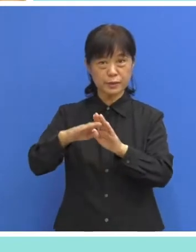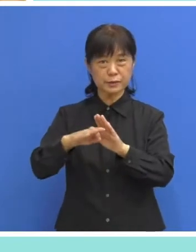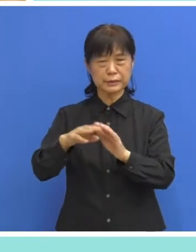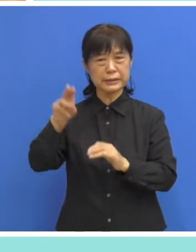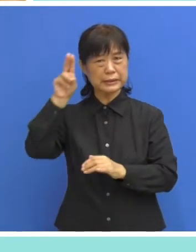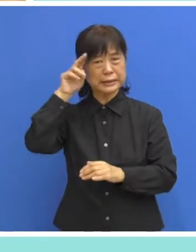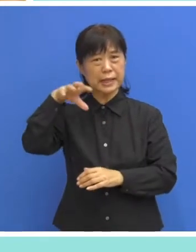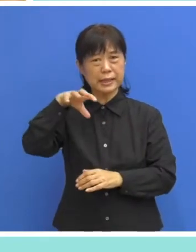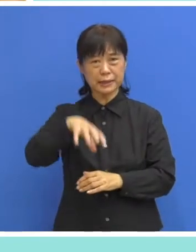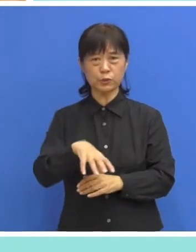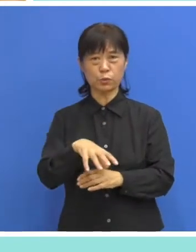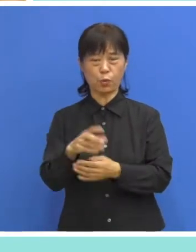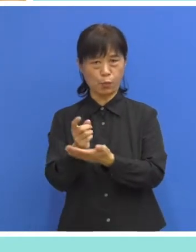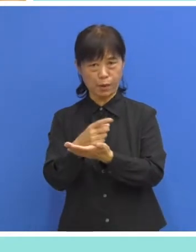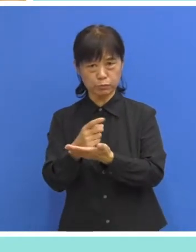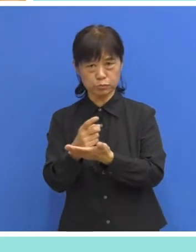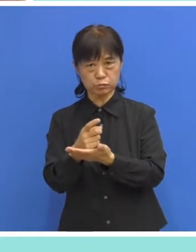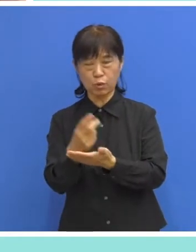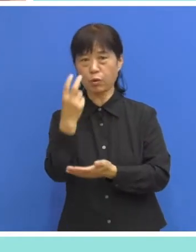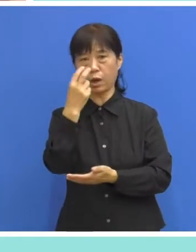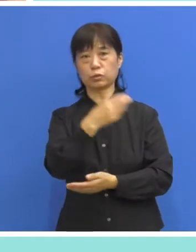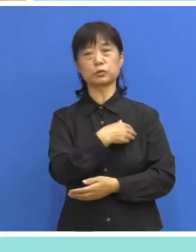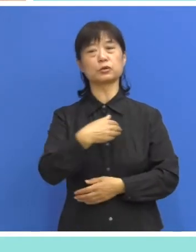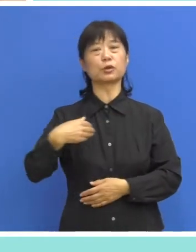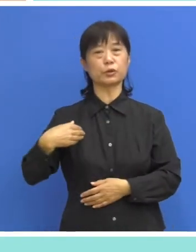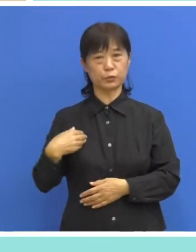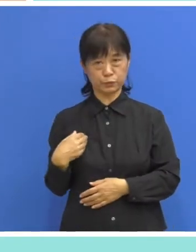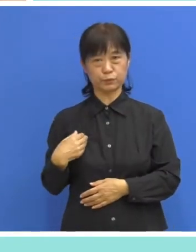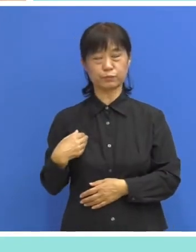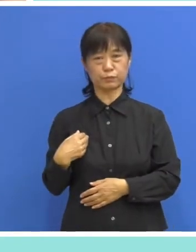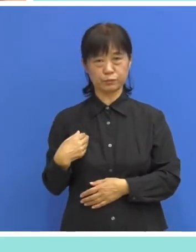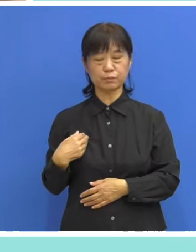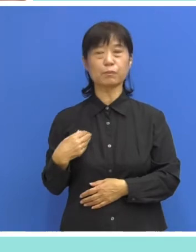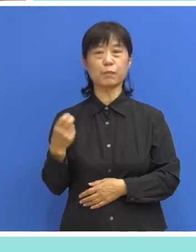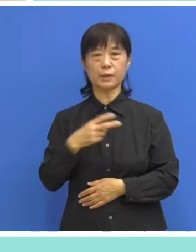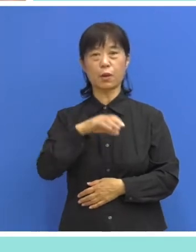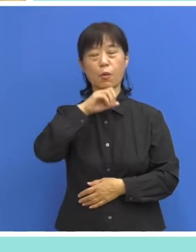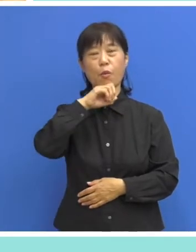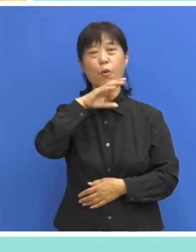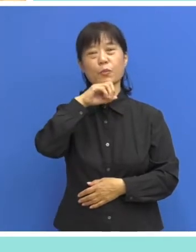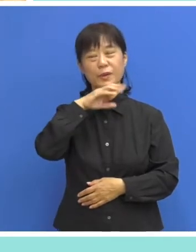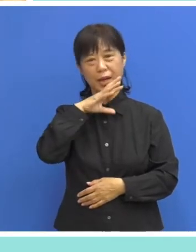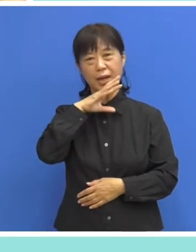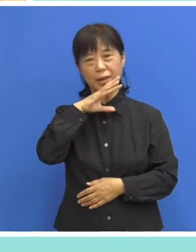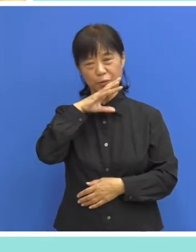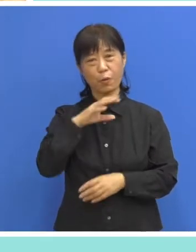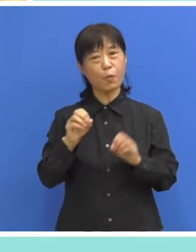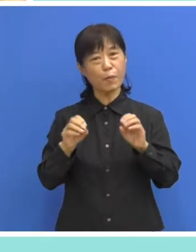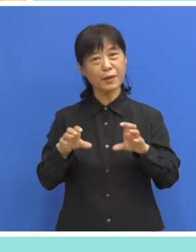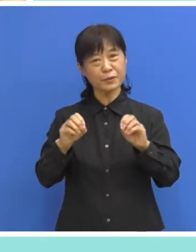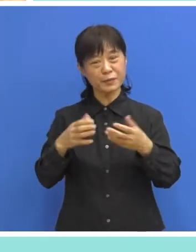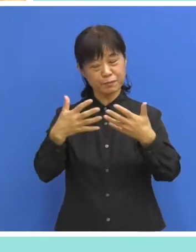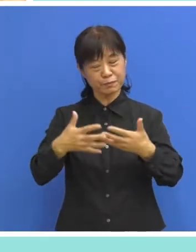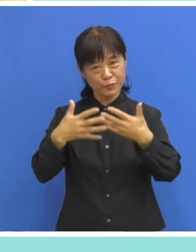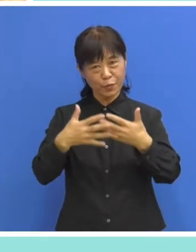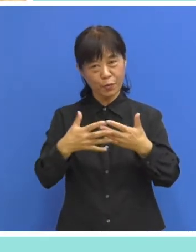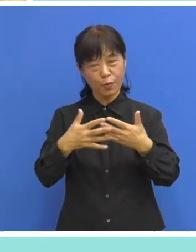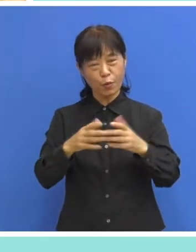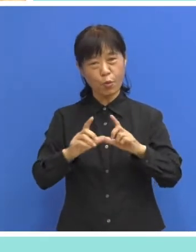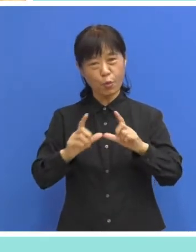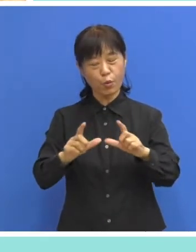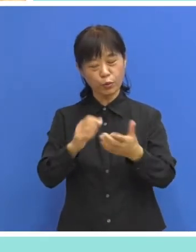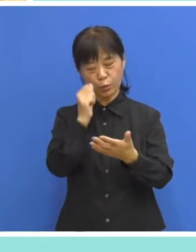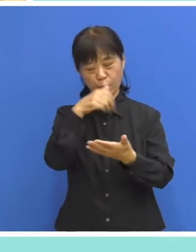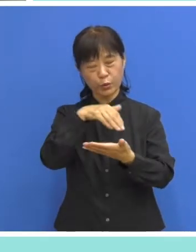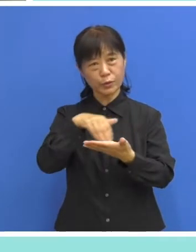なども確認することができます。また合わせて大村ケーブルテレビのコミュニティチャンネルの放送予定も確認すること